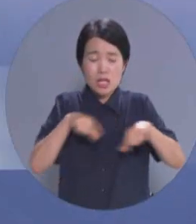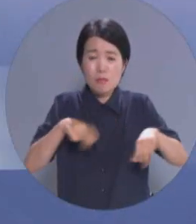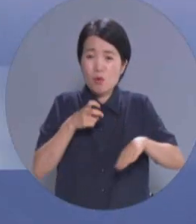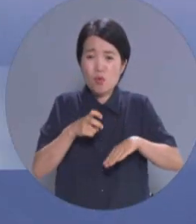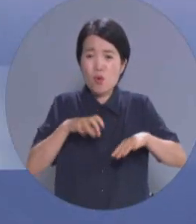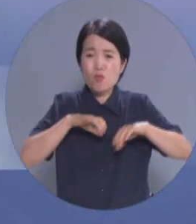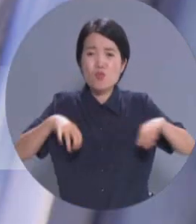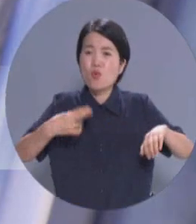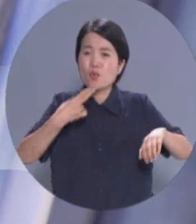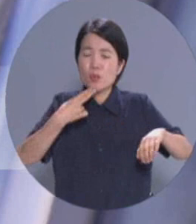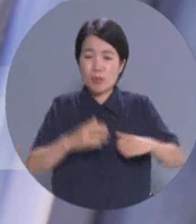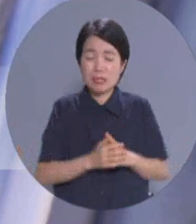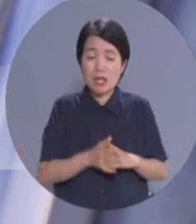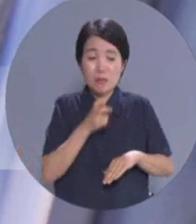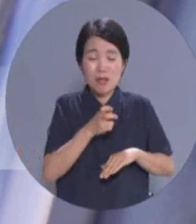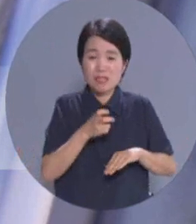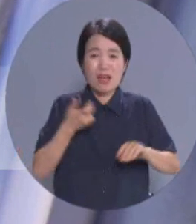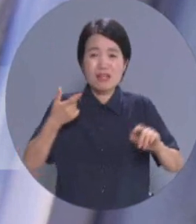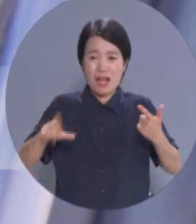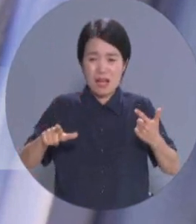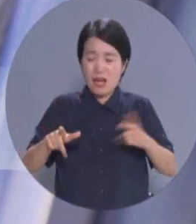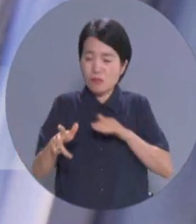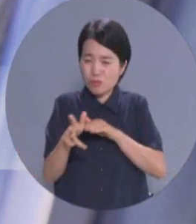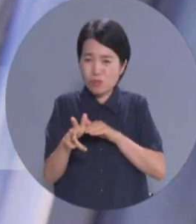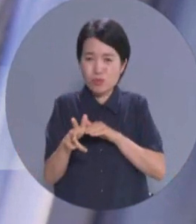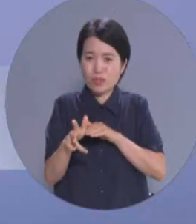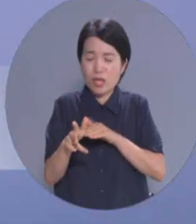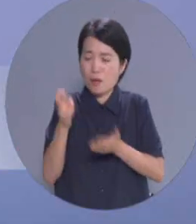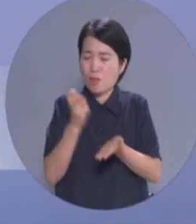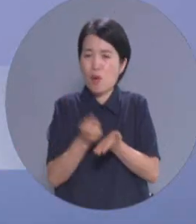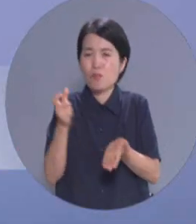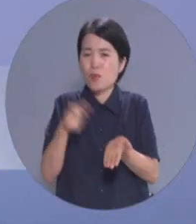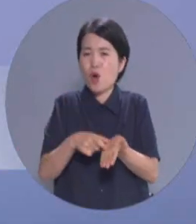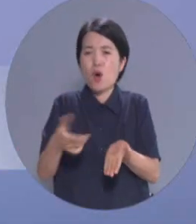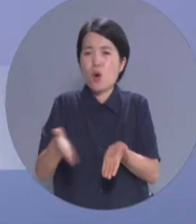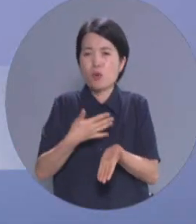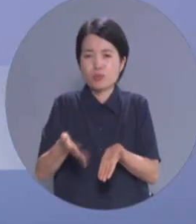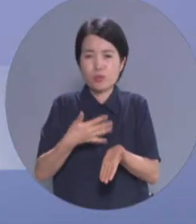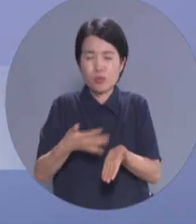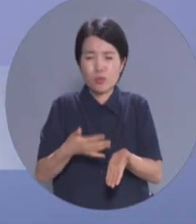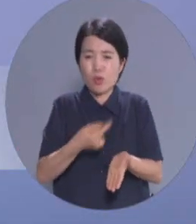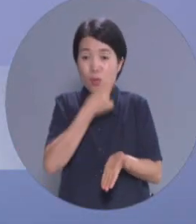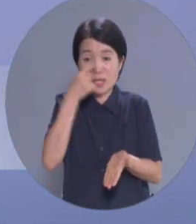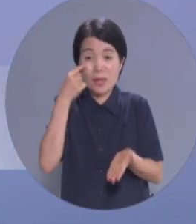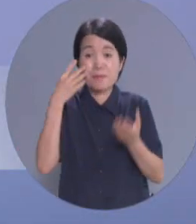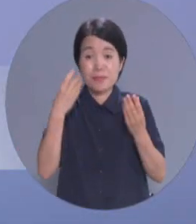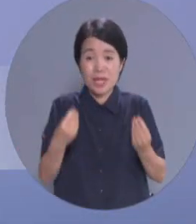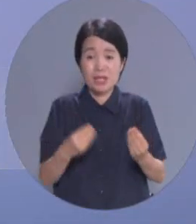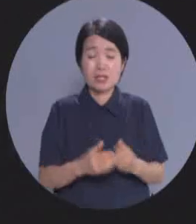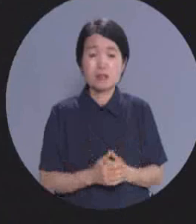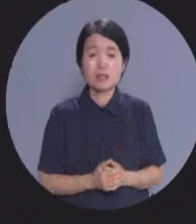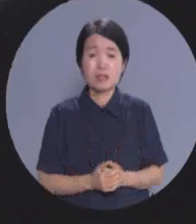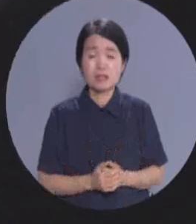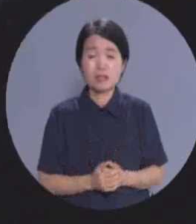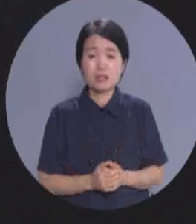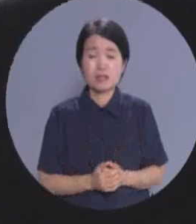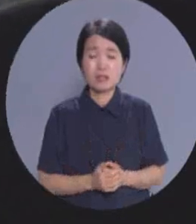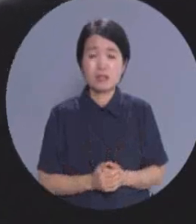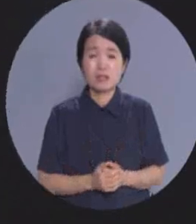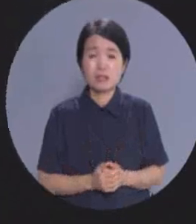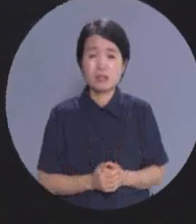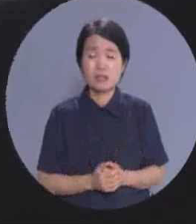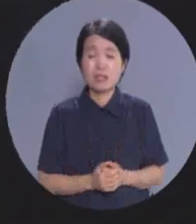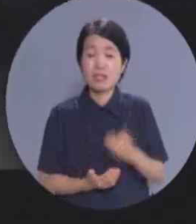분류돼 있지 않아 버스와 달리 블랙박스 촬영이 법적 의무가 아닌 것으로 나타났습니다. 때문에